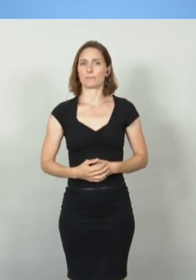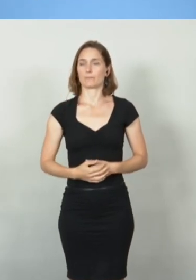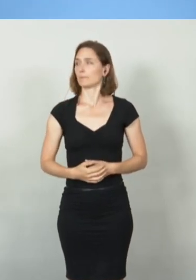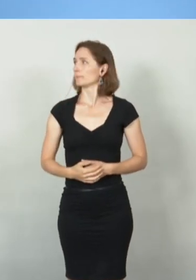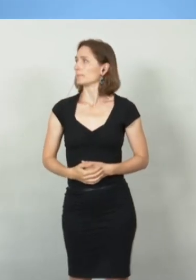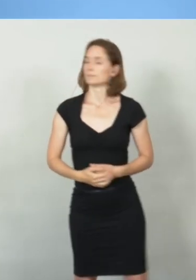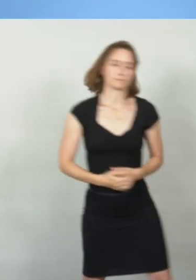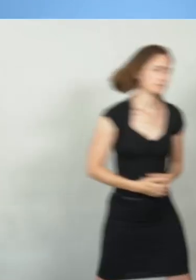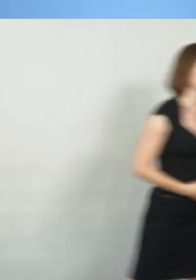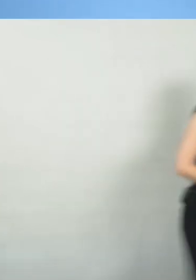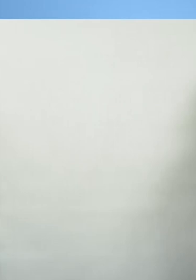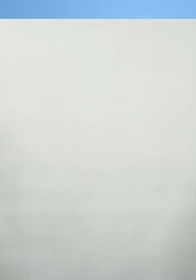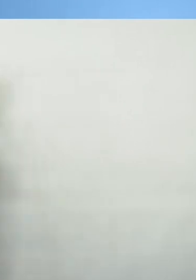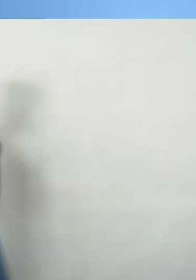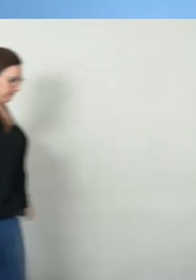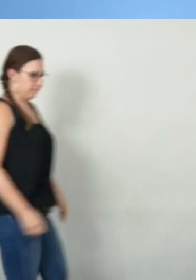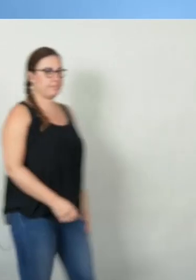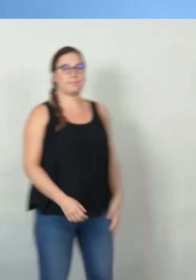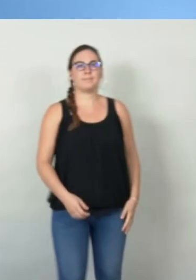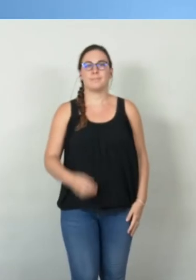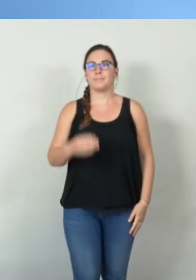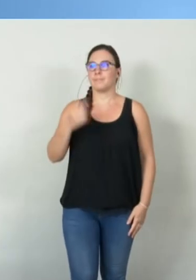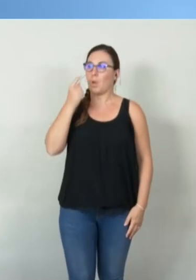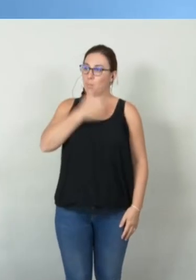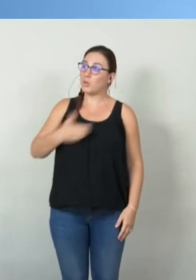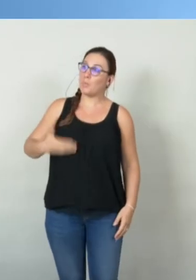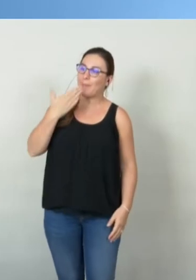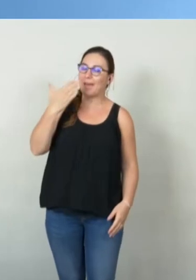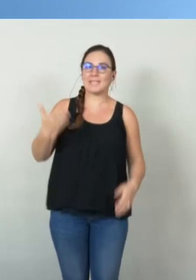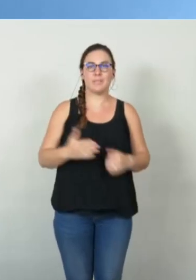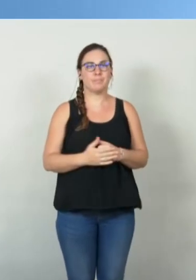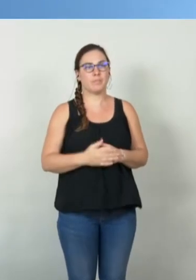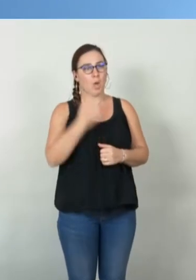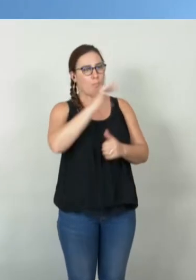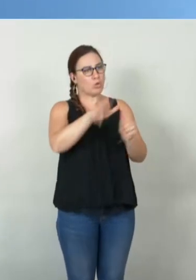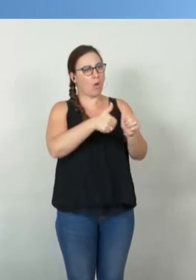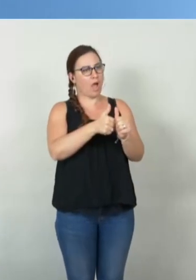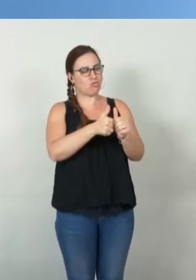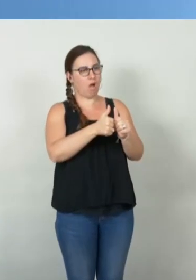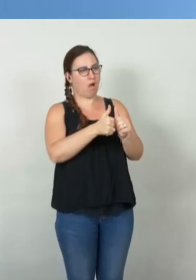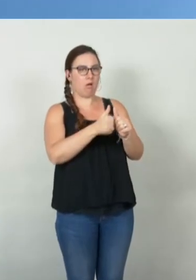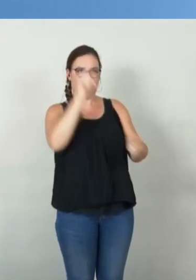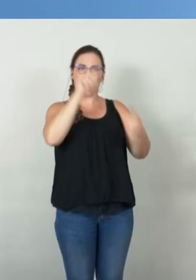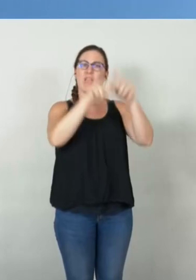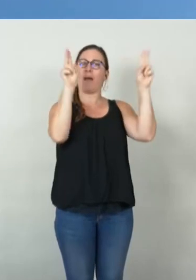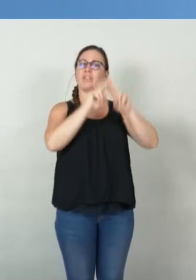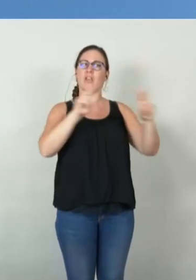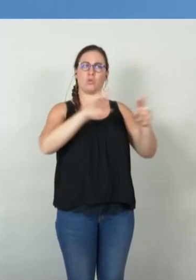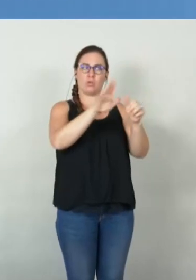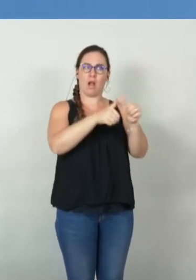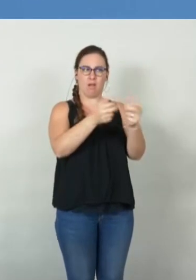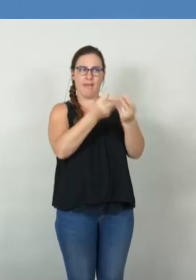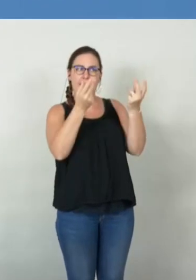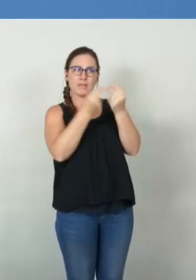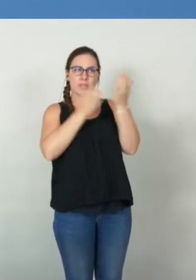merci Monsieur le Maire je vous remercie Monsieur l'Adjoint à l'élection internationale de nous avoir exposé les grandes lignes